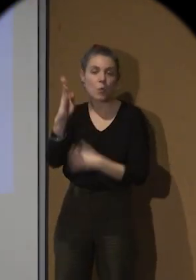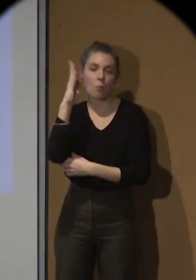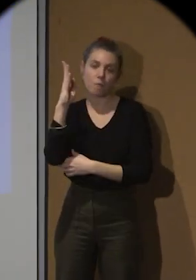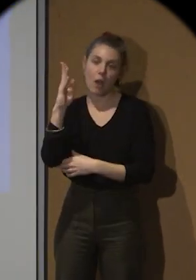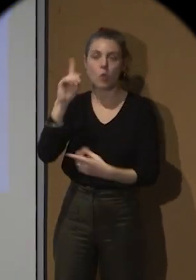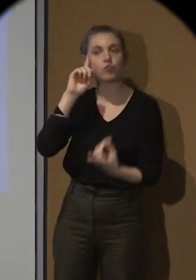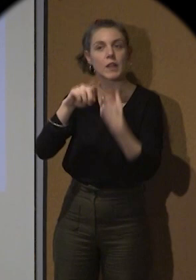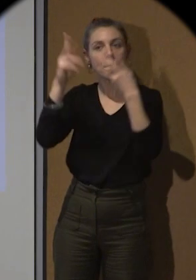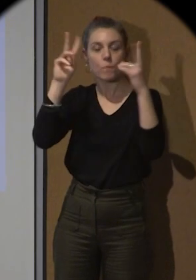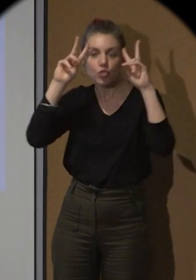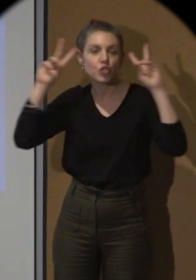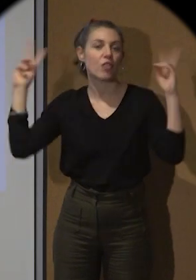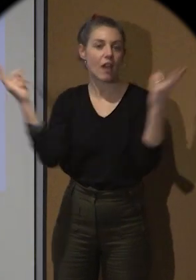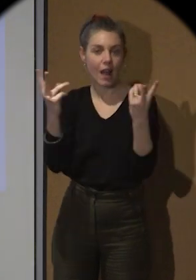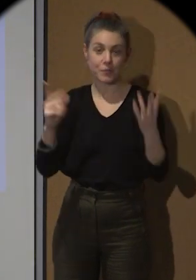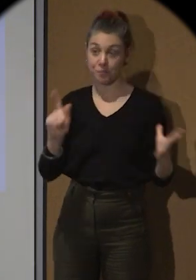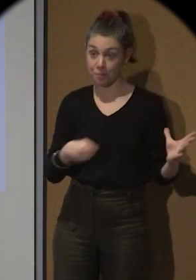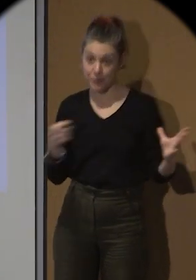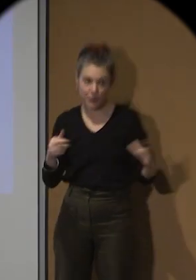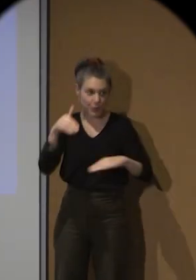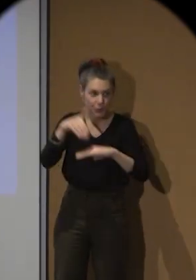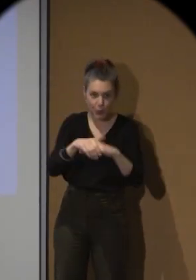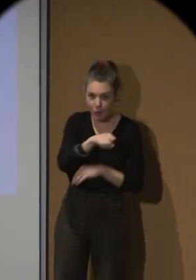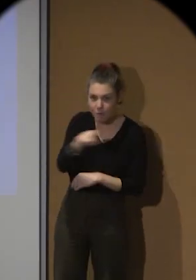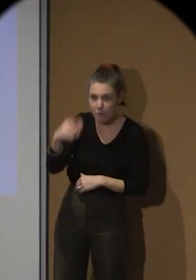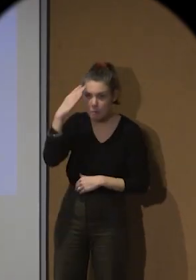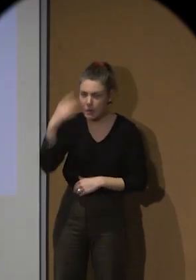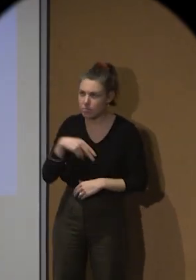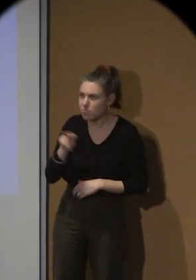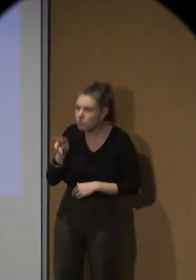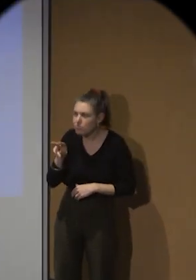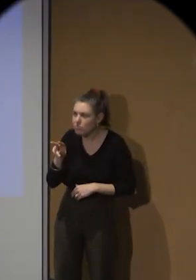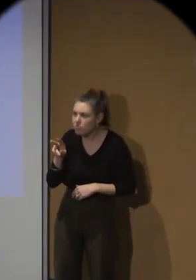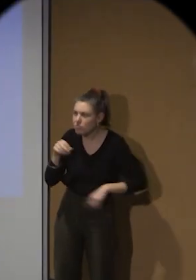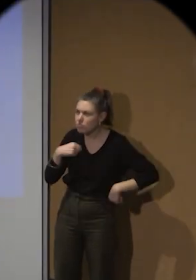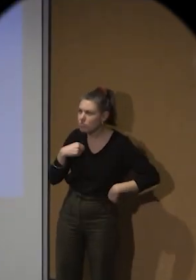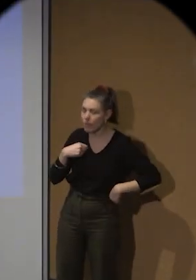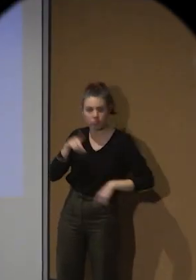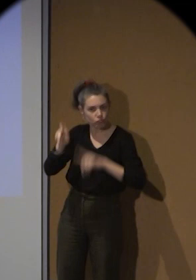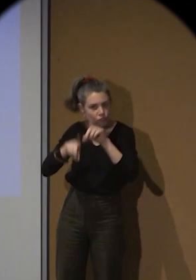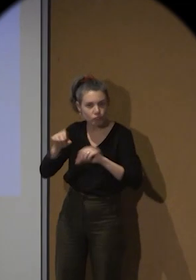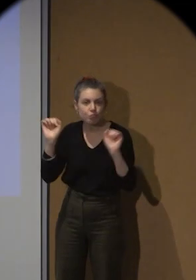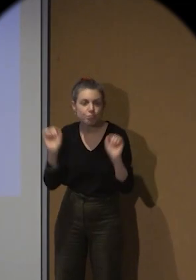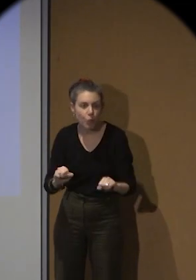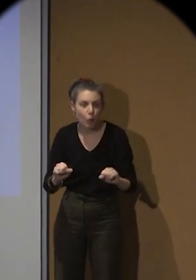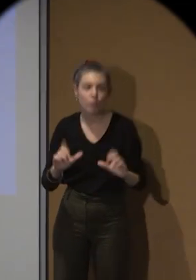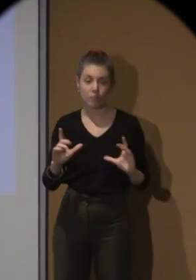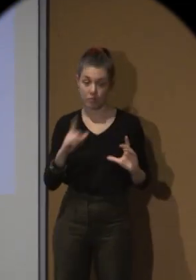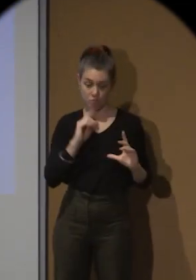d'habitude, ce soir, vous pourrez poser toutes vos questions pendant la soirée, à la fin de la première partie ou de la deuxième partie.